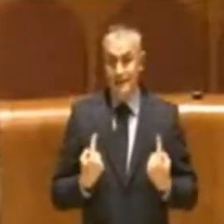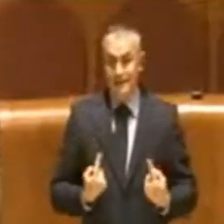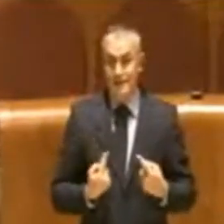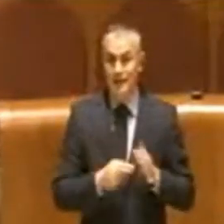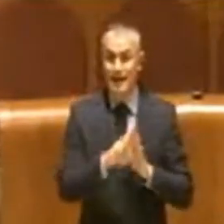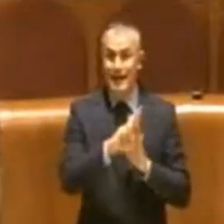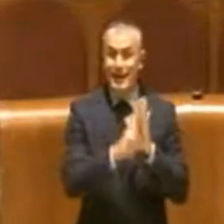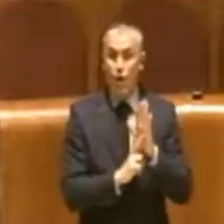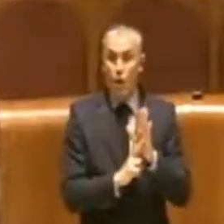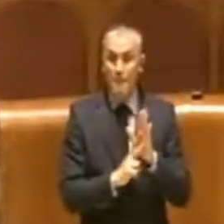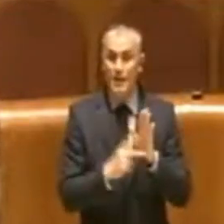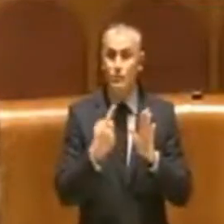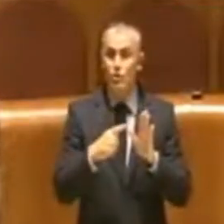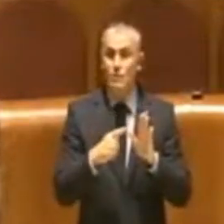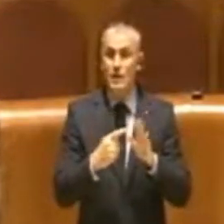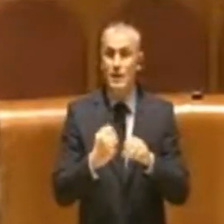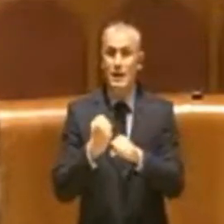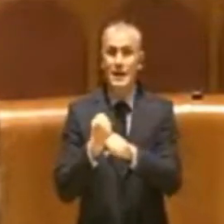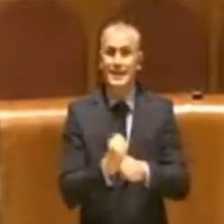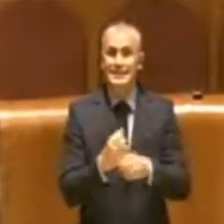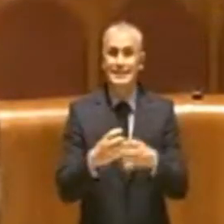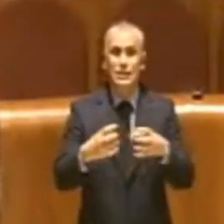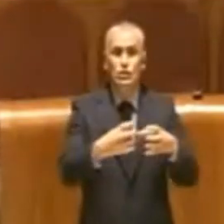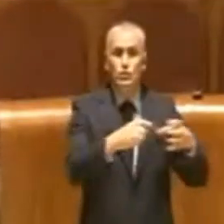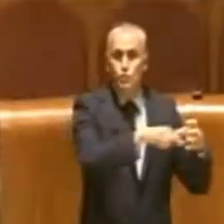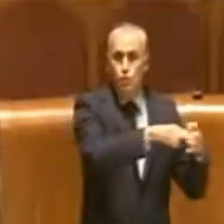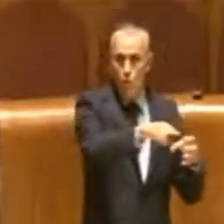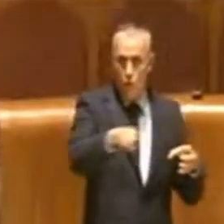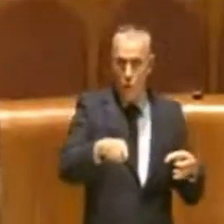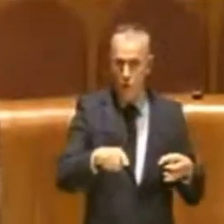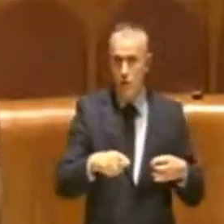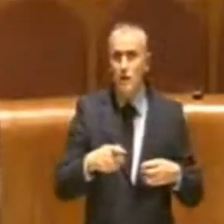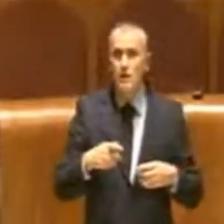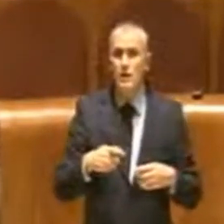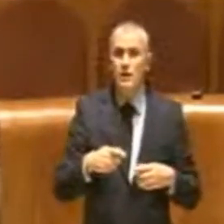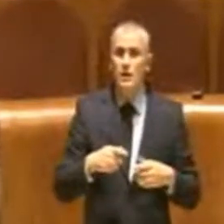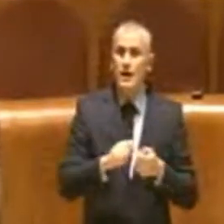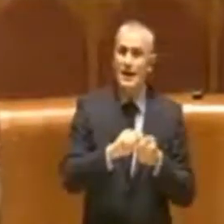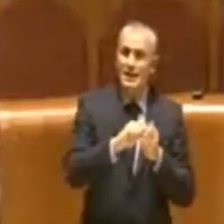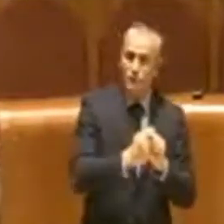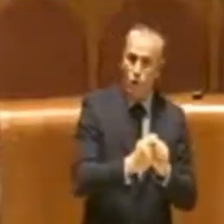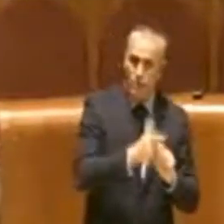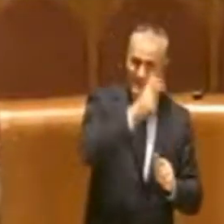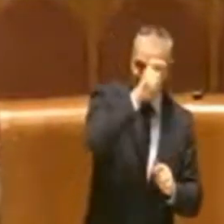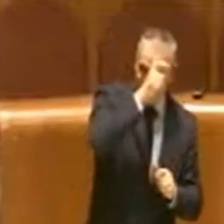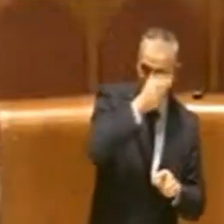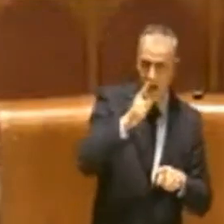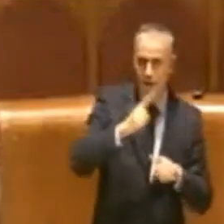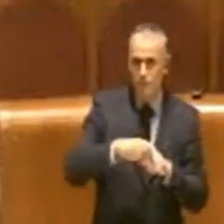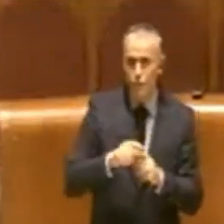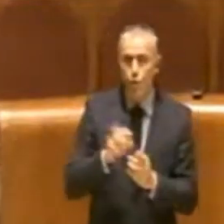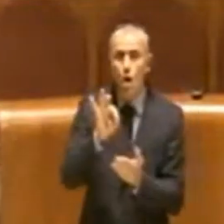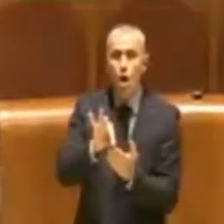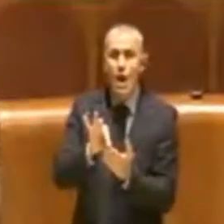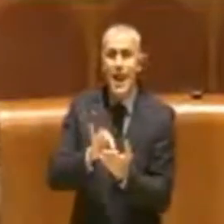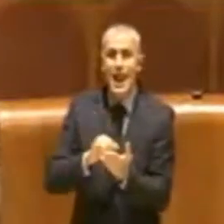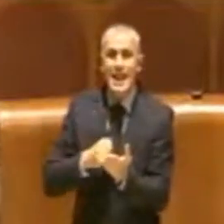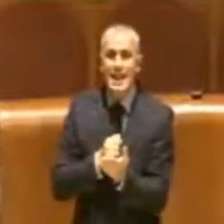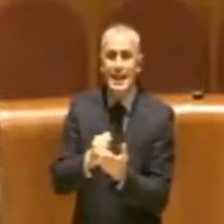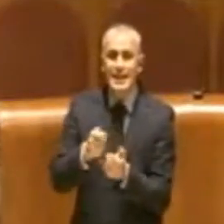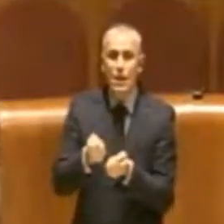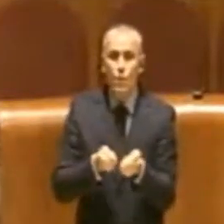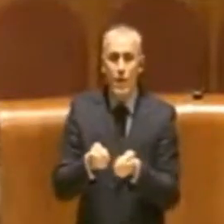regolamento sugli istituti di partecipazione a fronte anche sia della riforma statutaria ma che del nuovo, delle linee guida che aveva già approvato